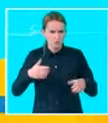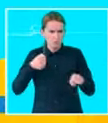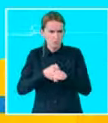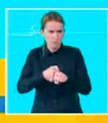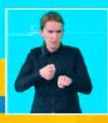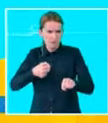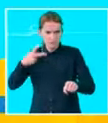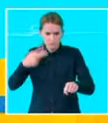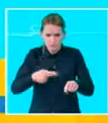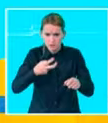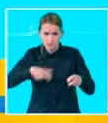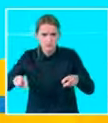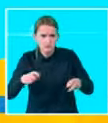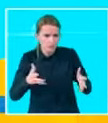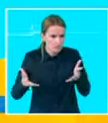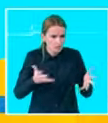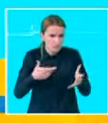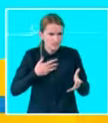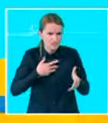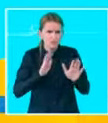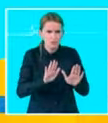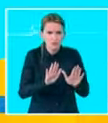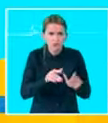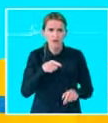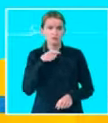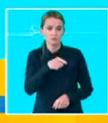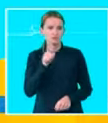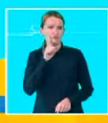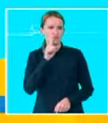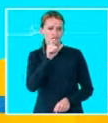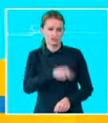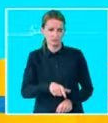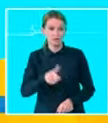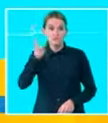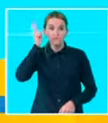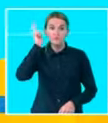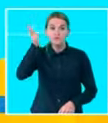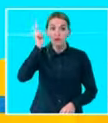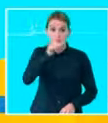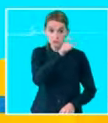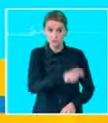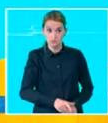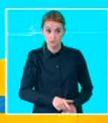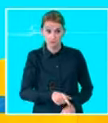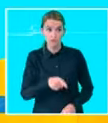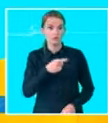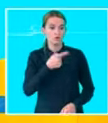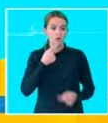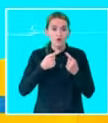че да скочих, защото човека се оказа французин, който говореше и английски. Съдба. Съдба, наистина. Ти ще попада на